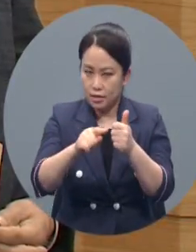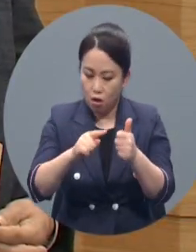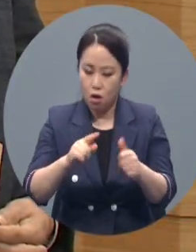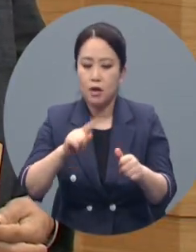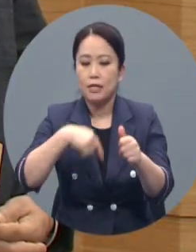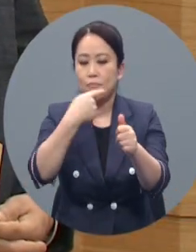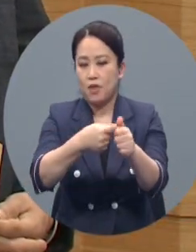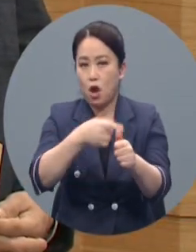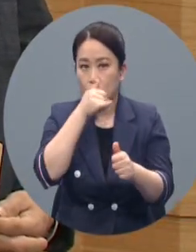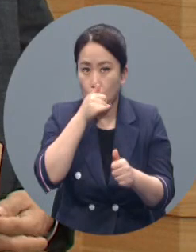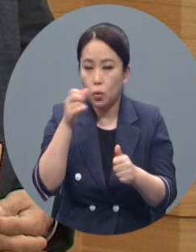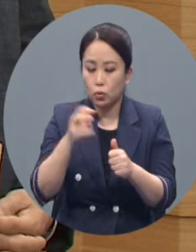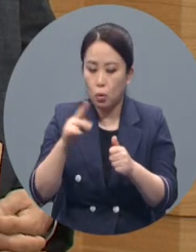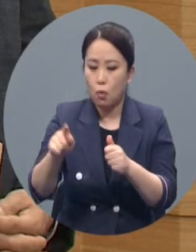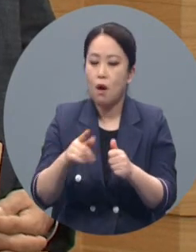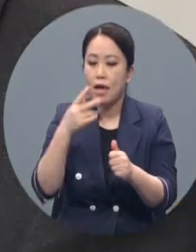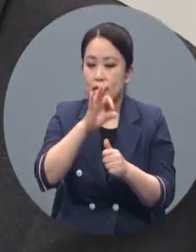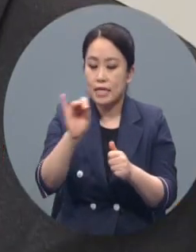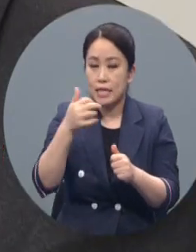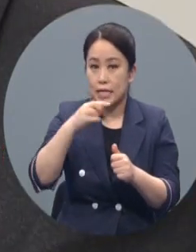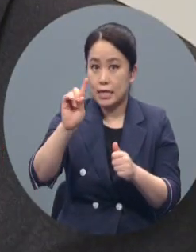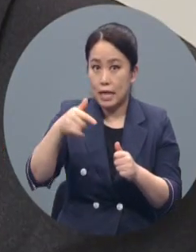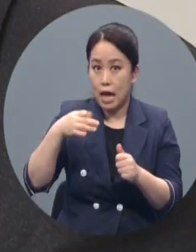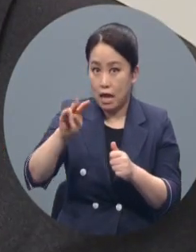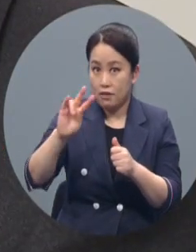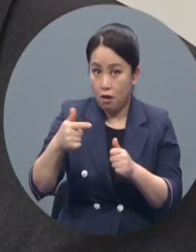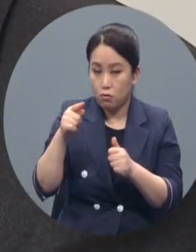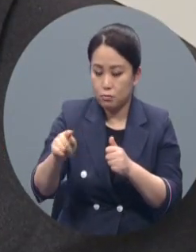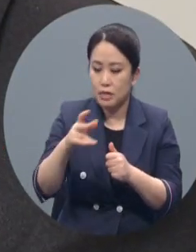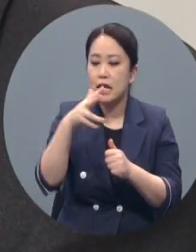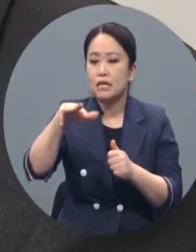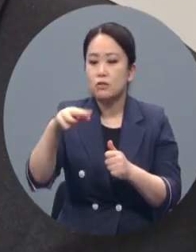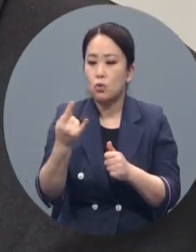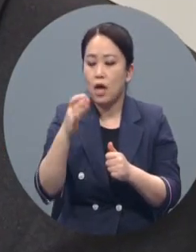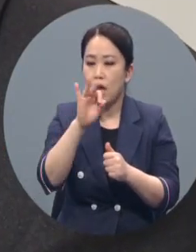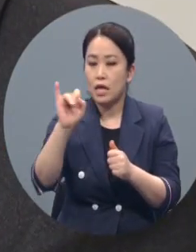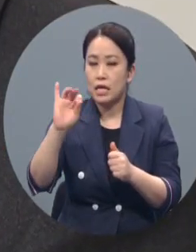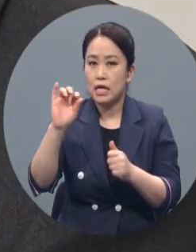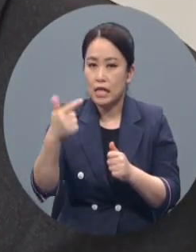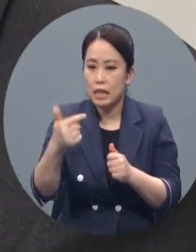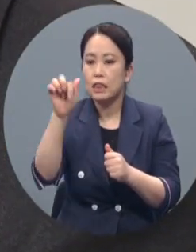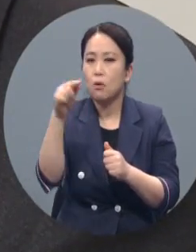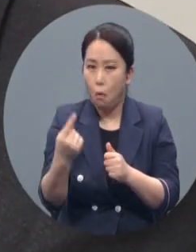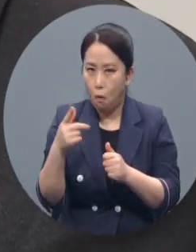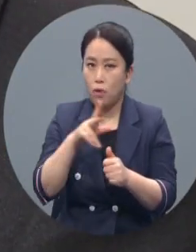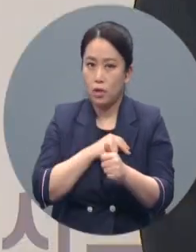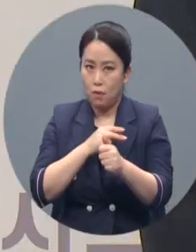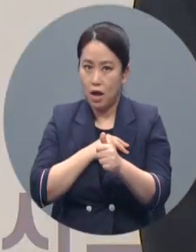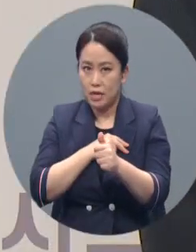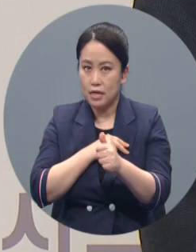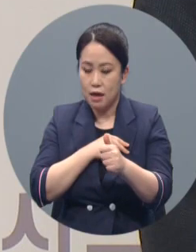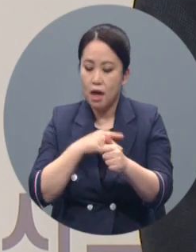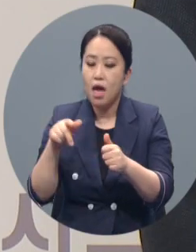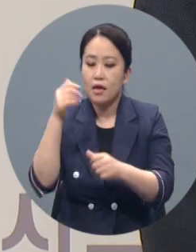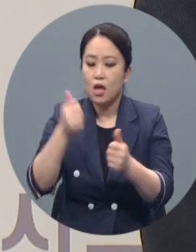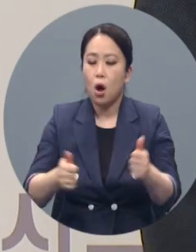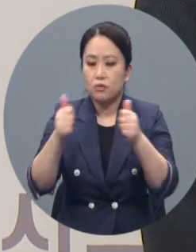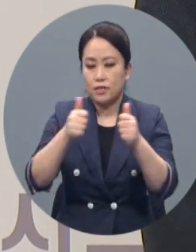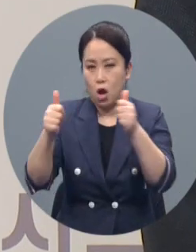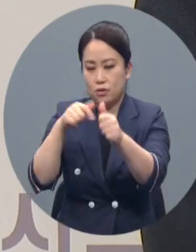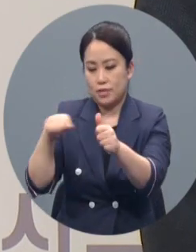캠프는 최측근으로 꼽히는 사학합의 최인호 의원이 종합상한본부장으로 경선전을 진두지휘하고